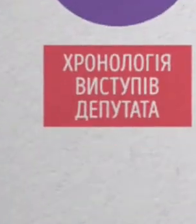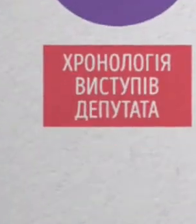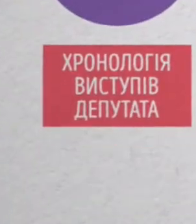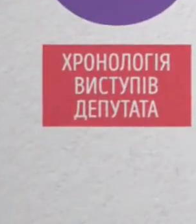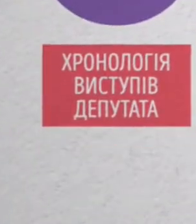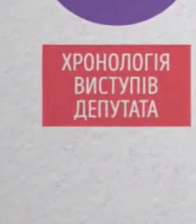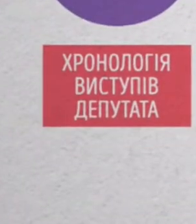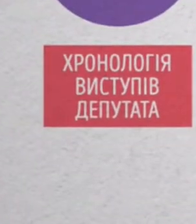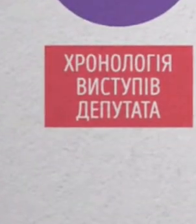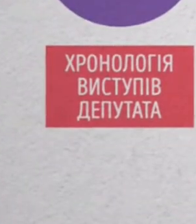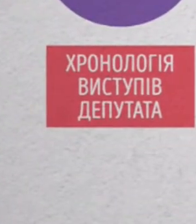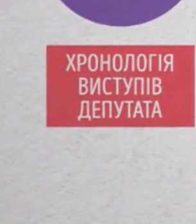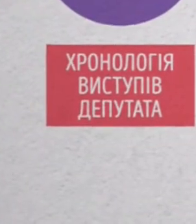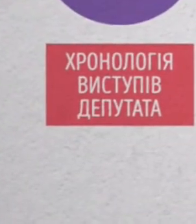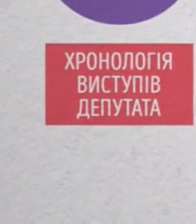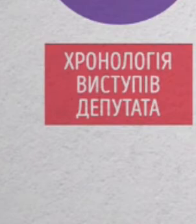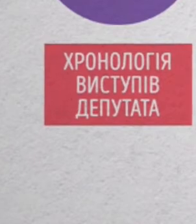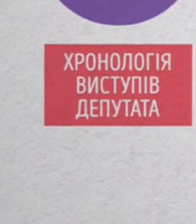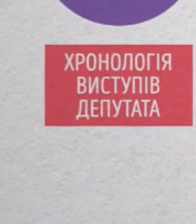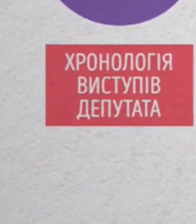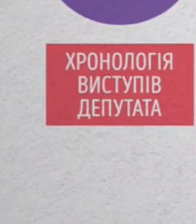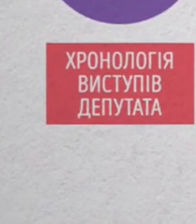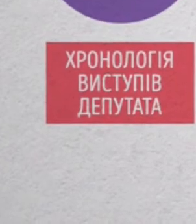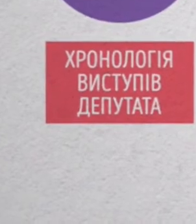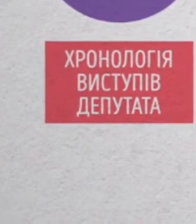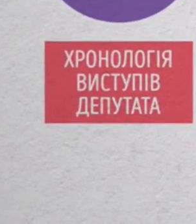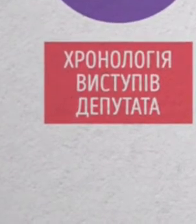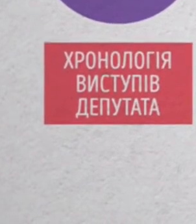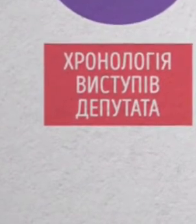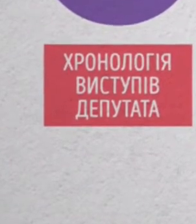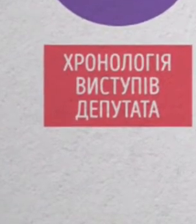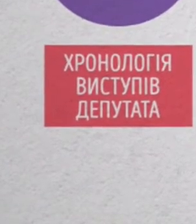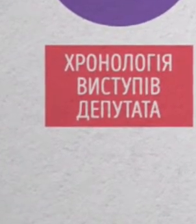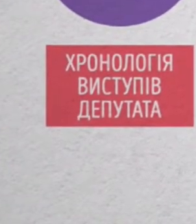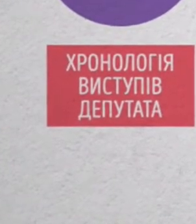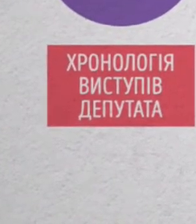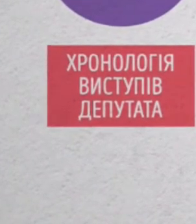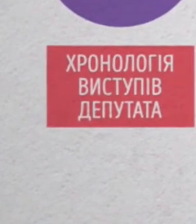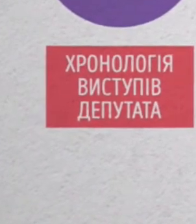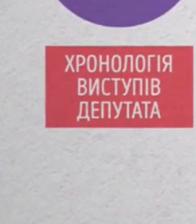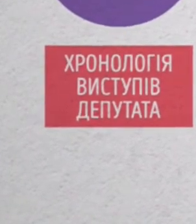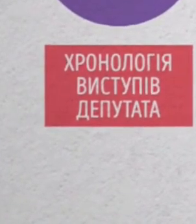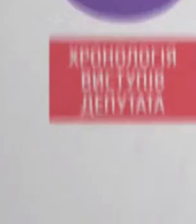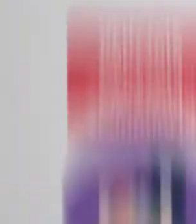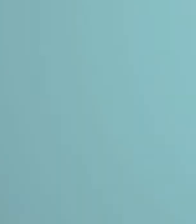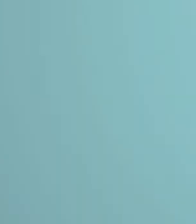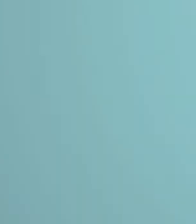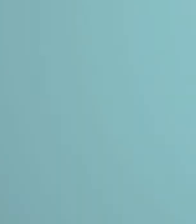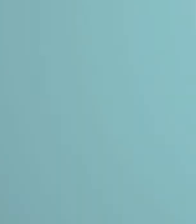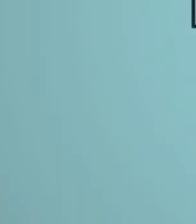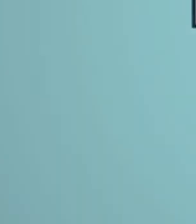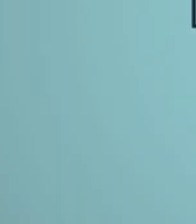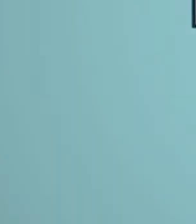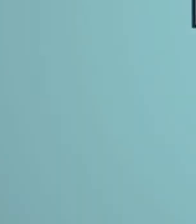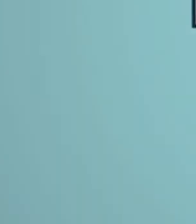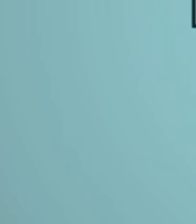депутата. Депутатські запити. Відомості про законотворчу діяльність. Декларації про доходи. Для